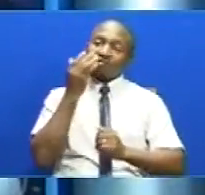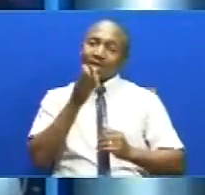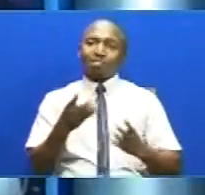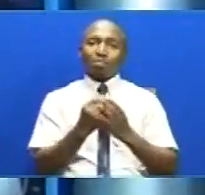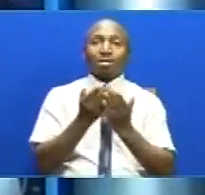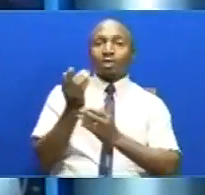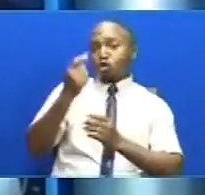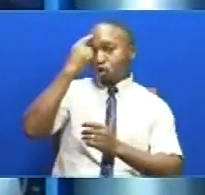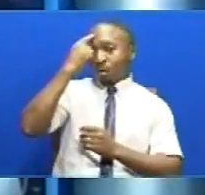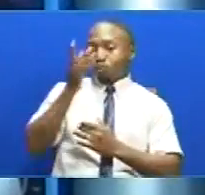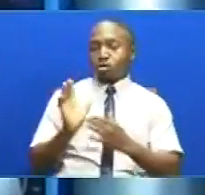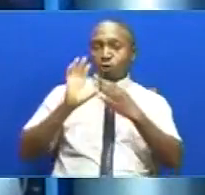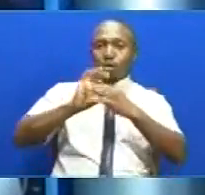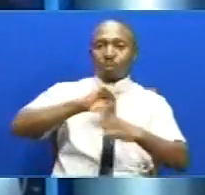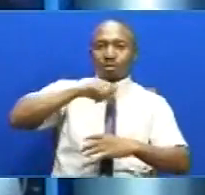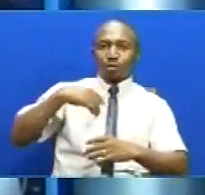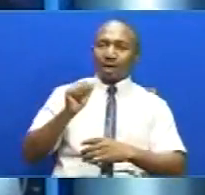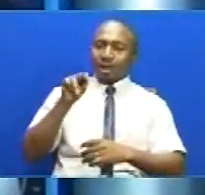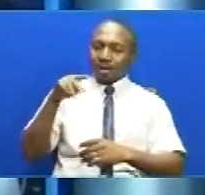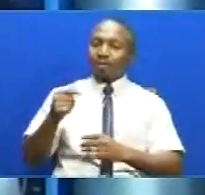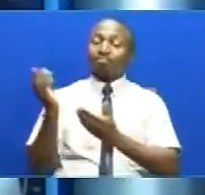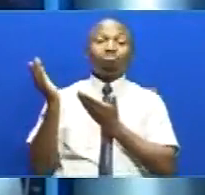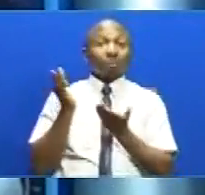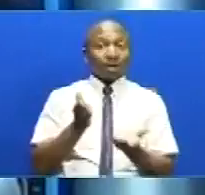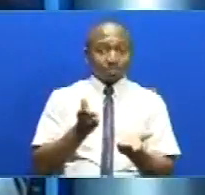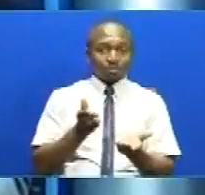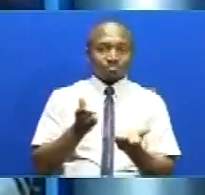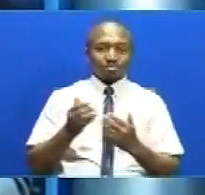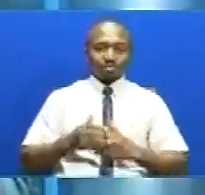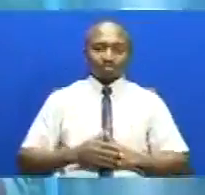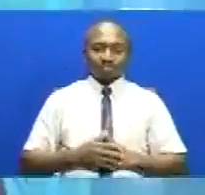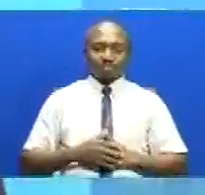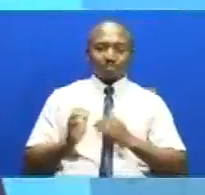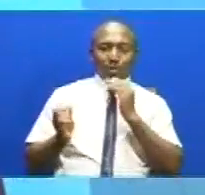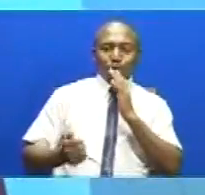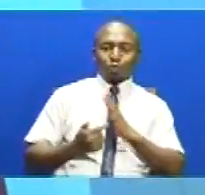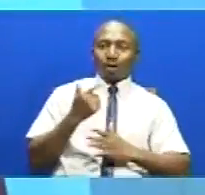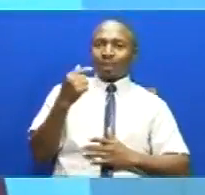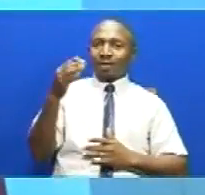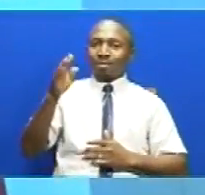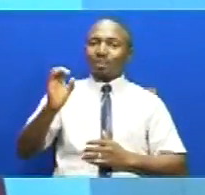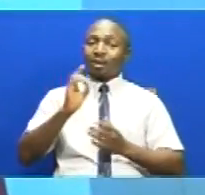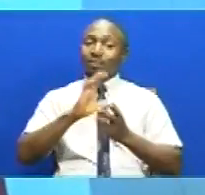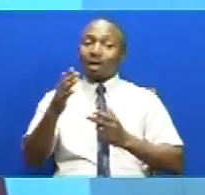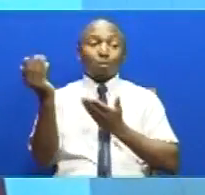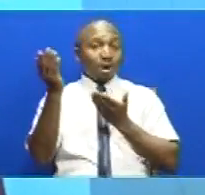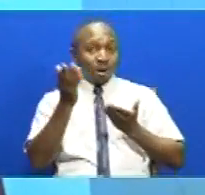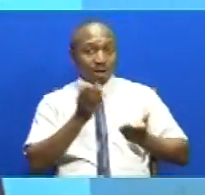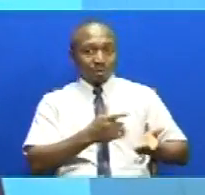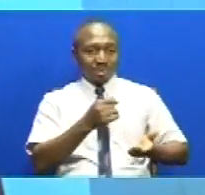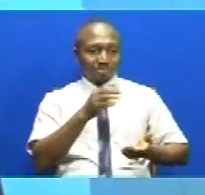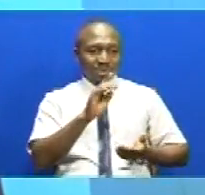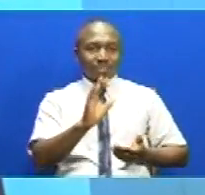Dodoma, tujiunge na mwenzetu Annette Andrew. Karibu Annette. Kutoka TBC Dar es Salaam na kukaribisha